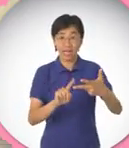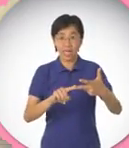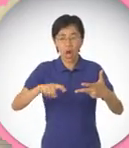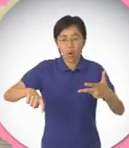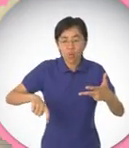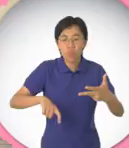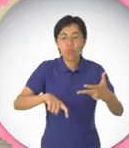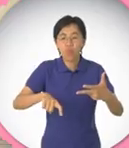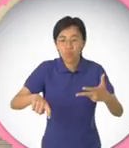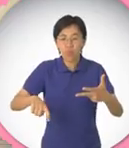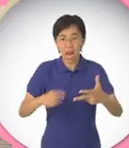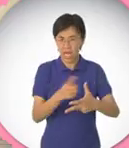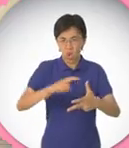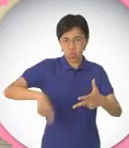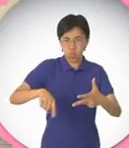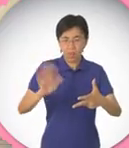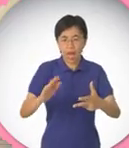ได้ค่ะ